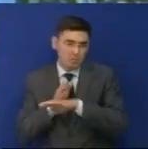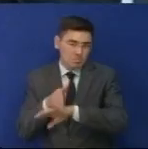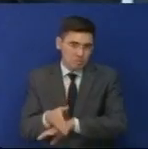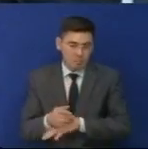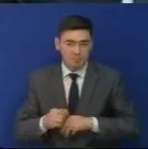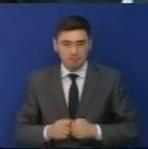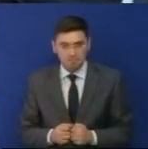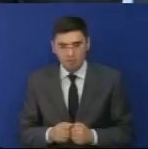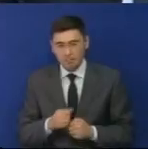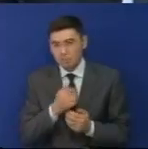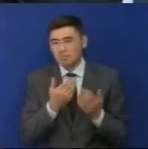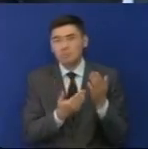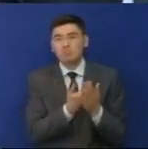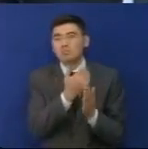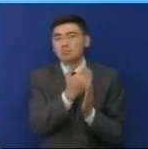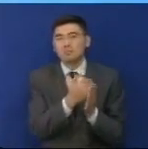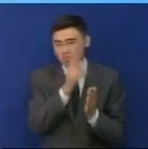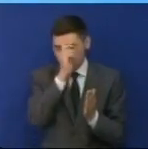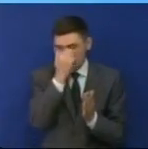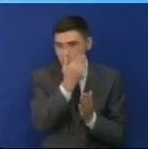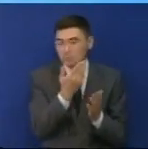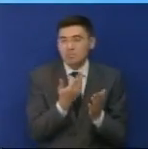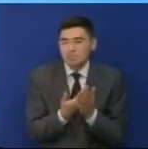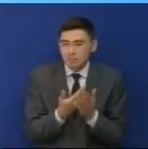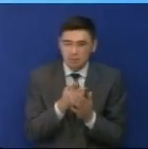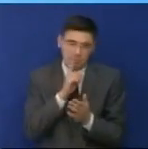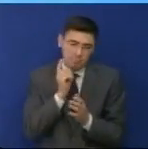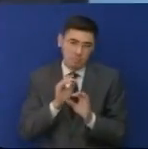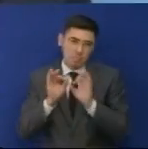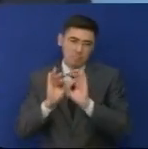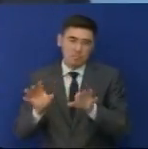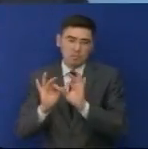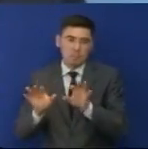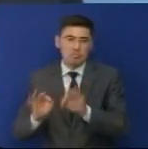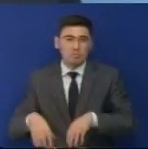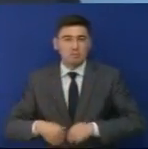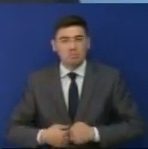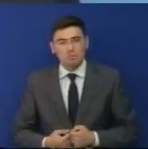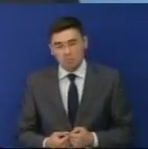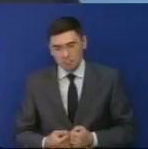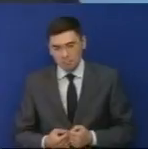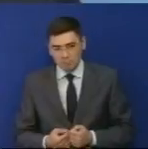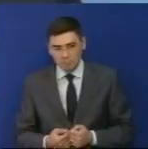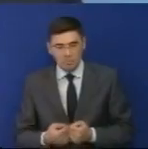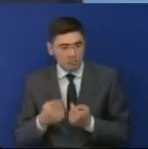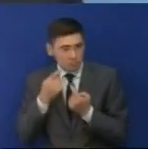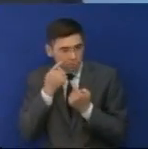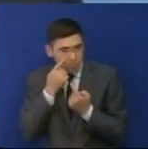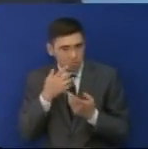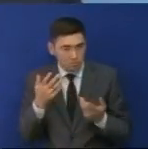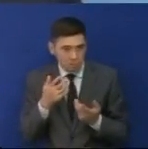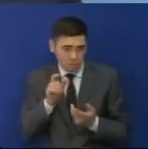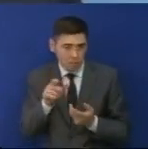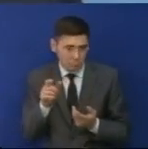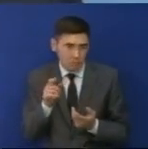программы, открывающие возможности для занятости и обучения молодого поколения. В основном у нас информация